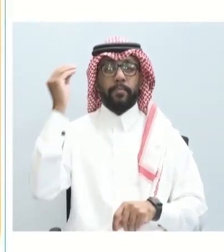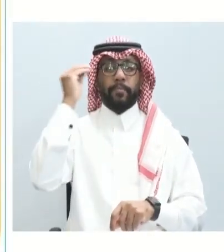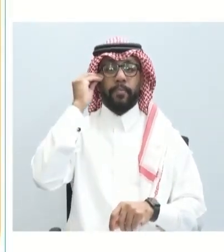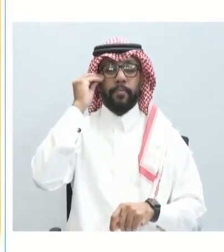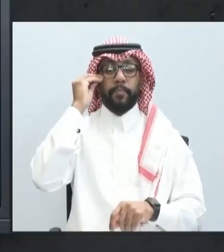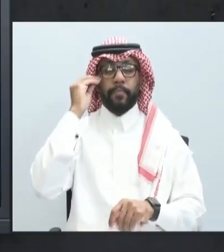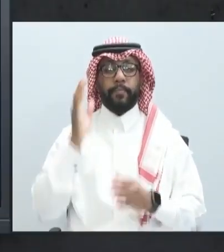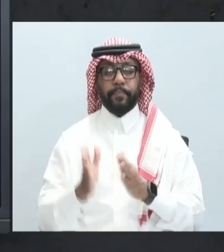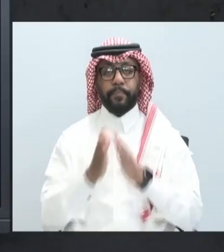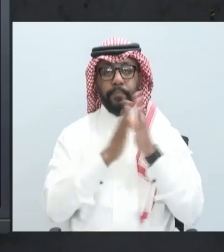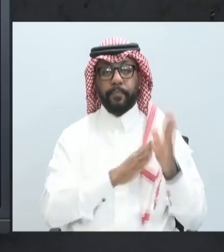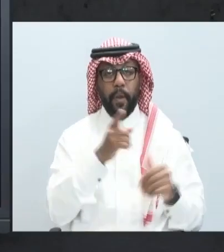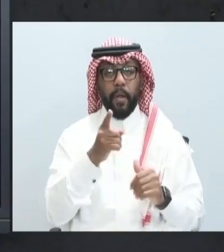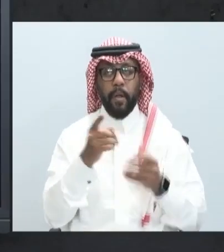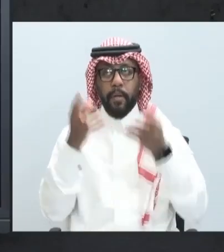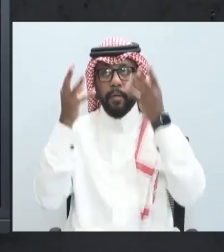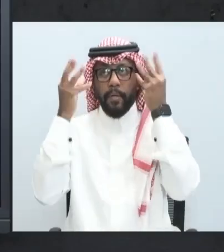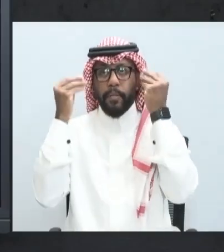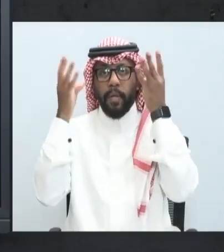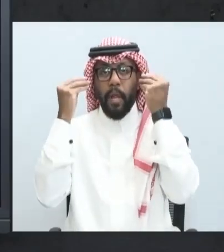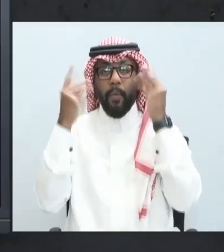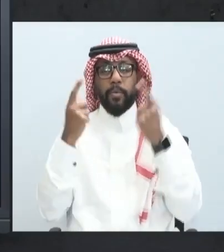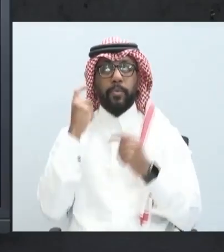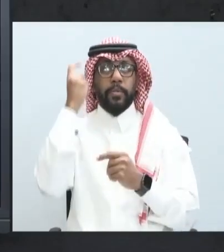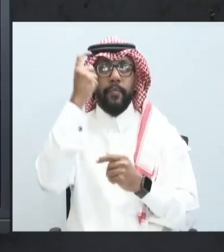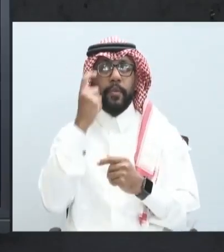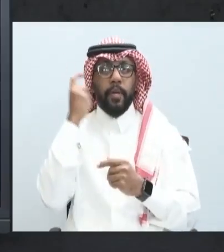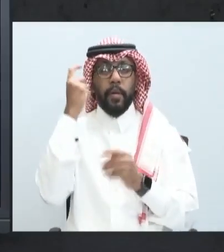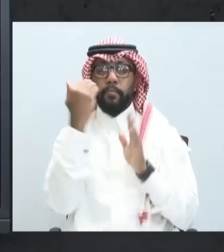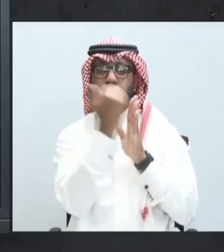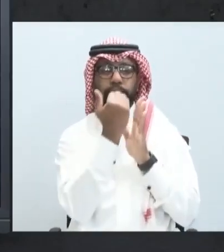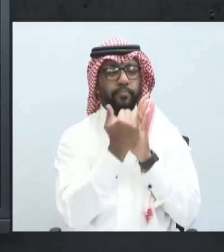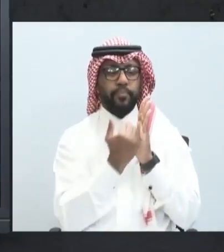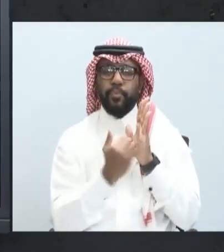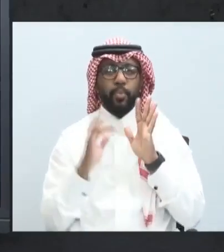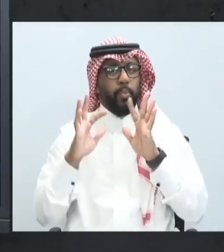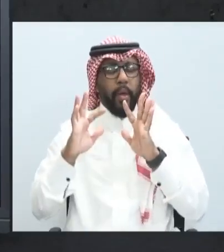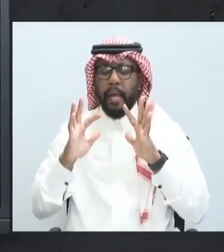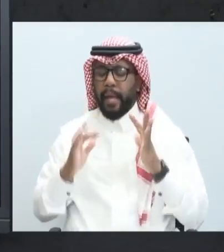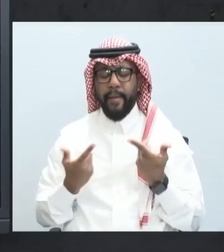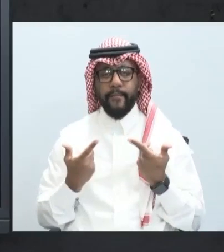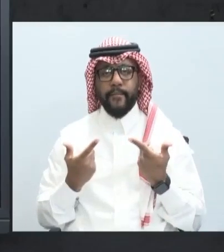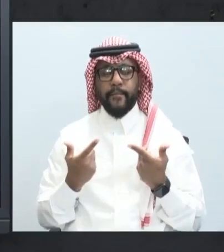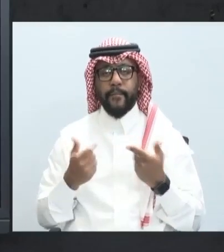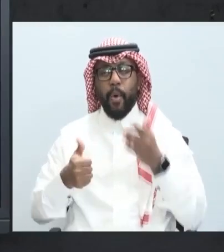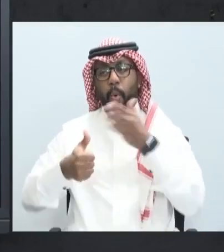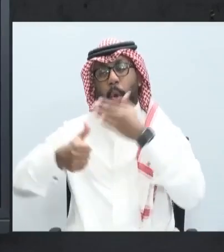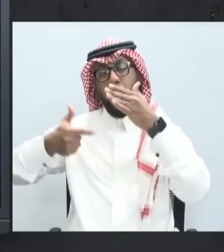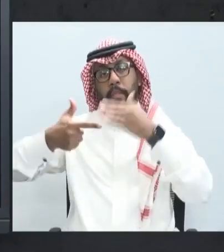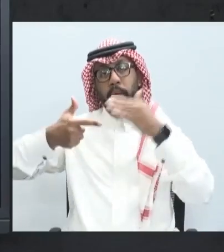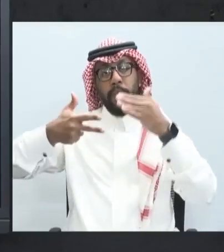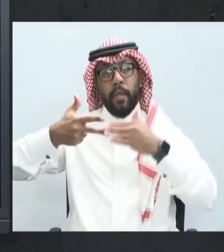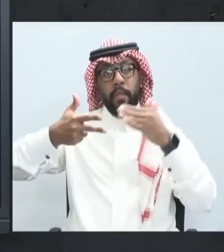وتعلمنا ايضا مراحل التفكير المنطقي ما هي مراحل التفكير المنطقي